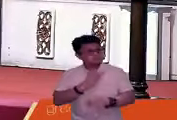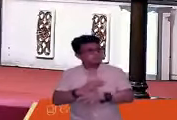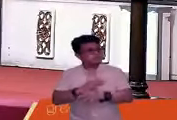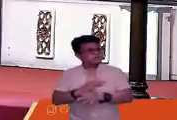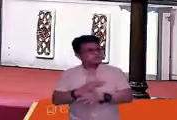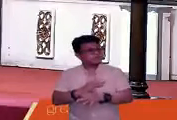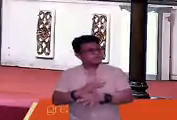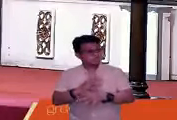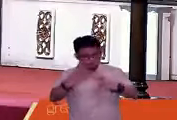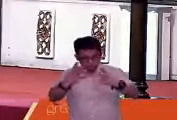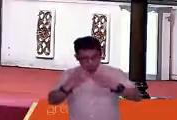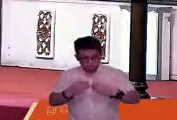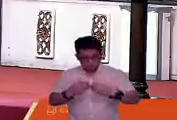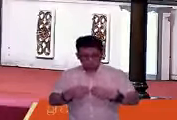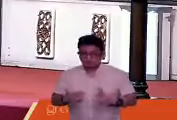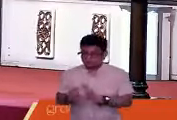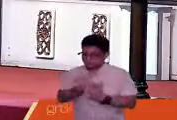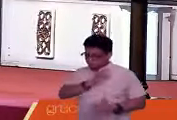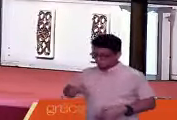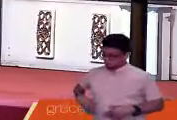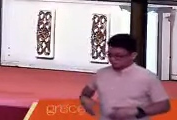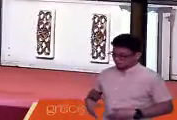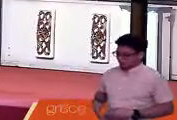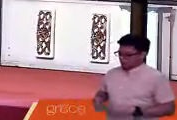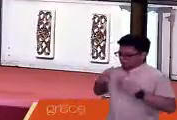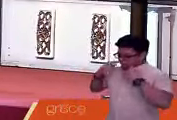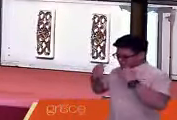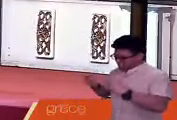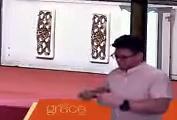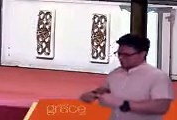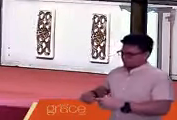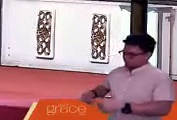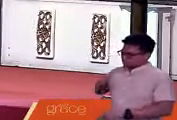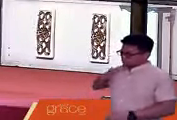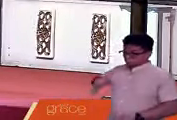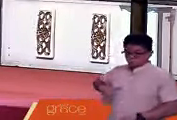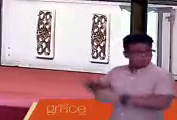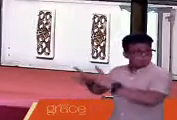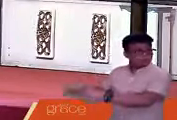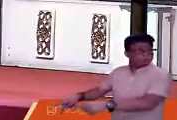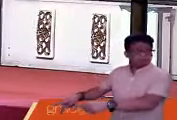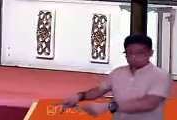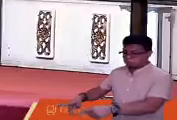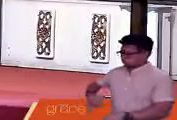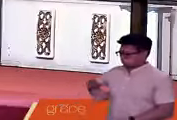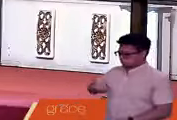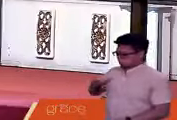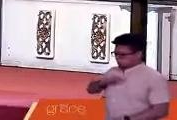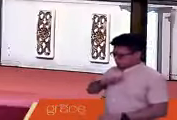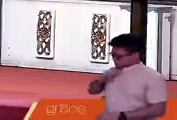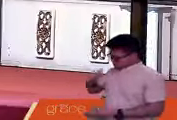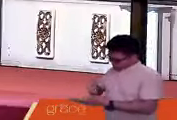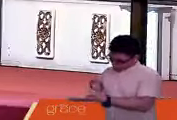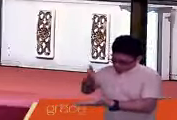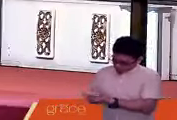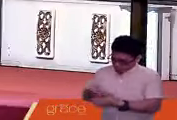tabang. Pero si Hesus Kristo, wal, miingon siya, murag miingon siya nga, wala